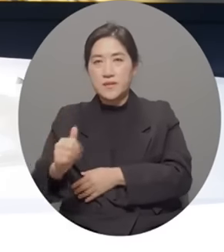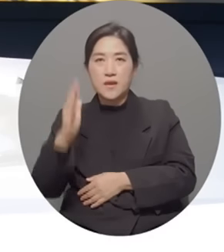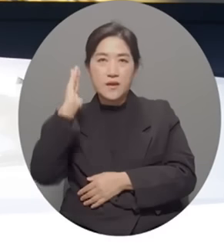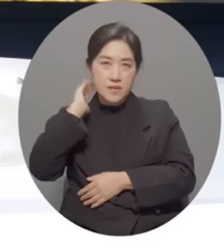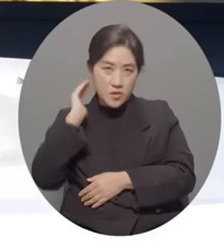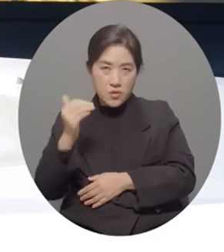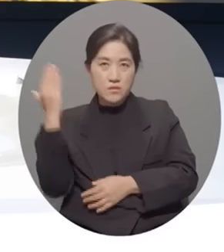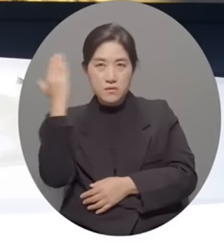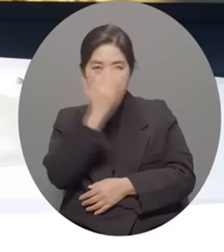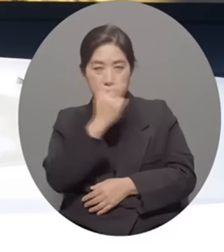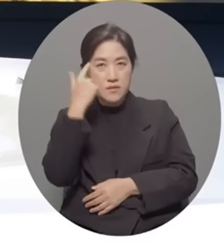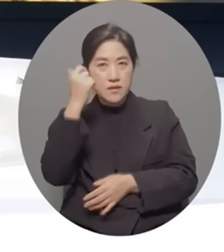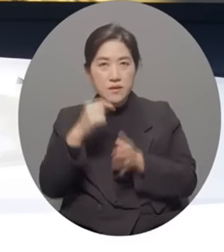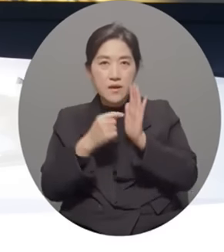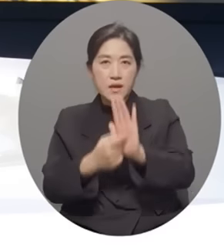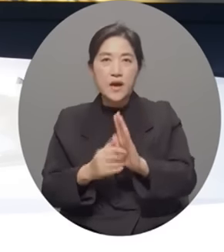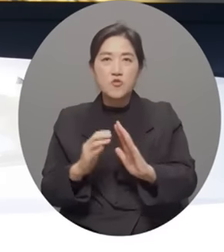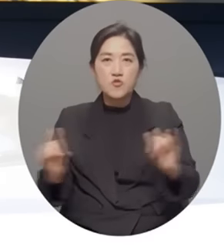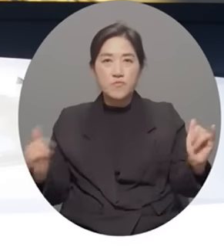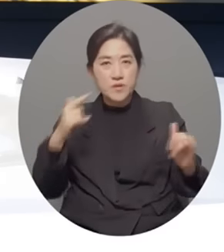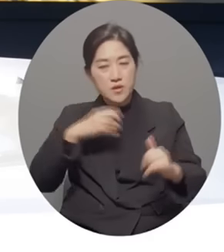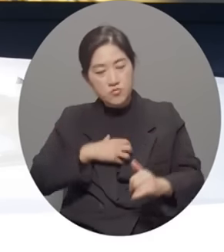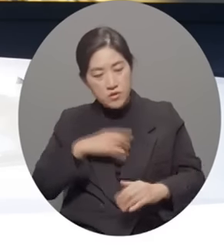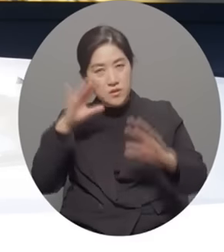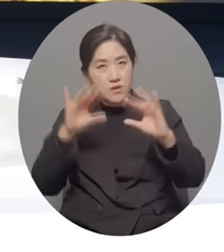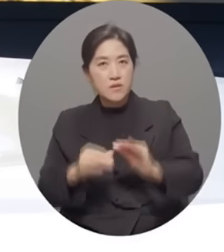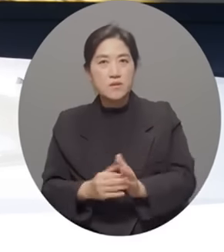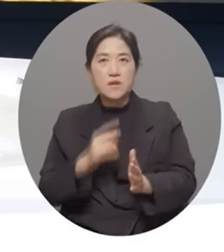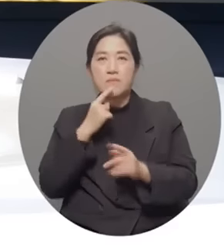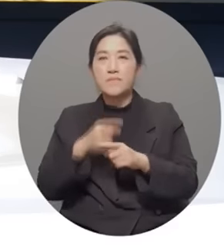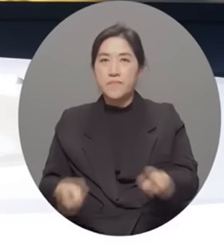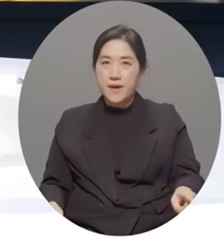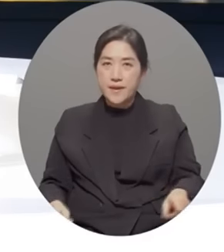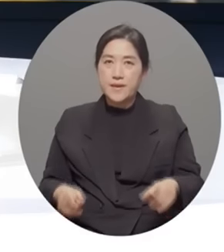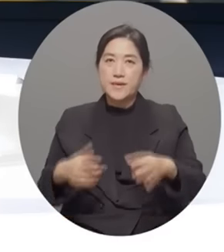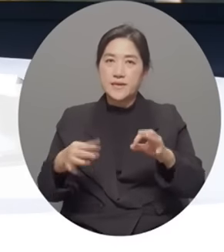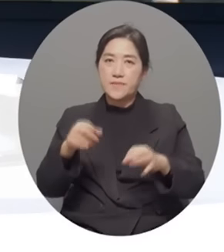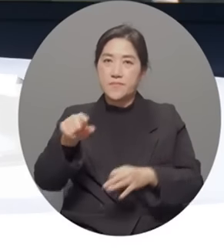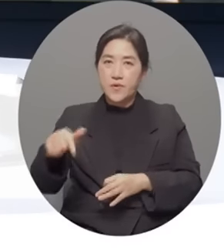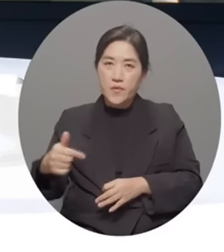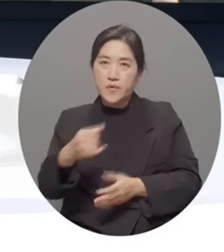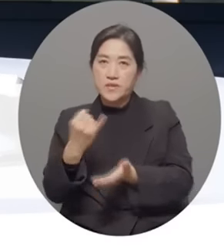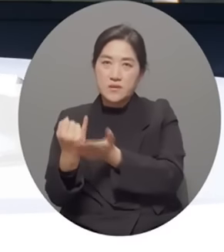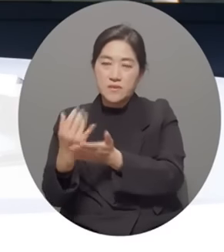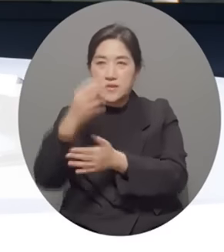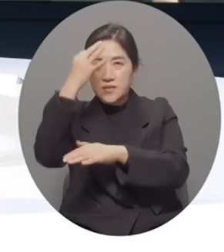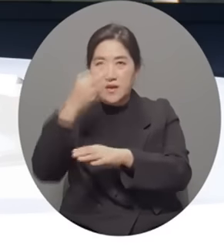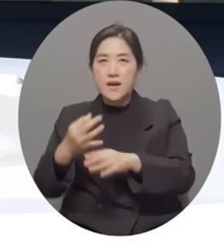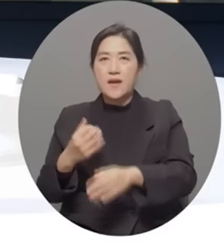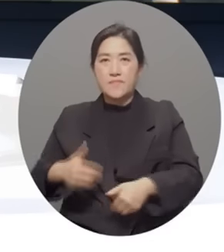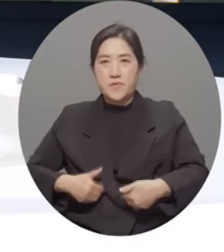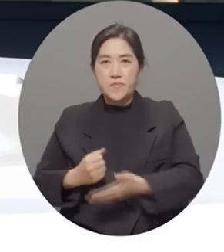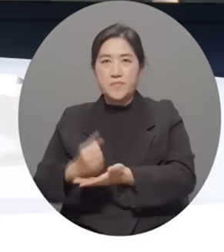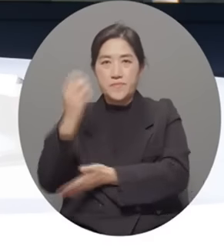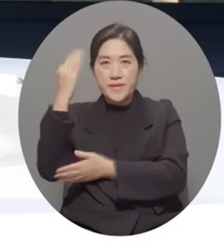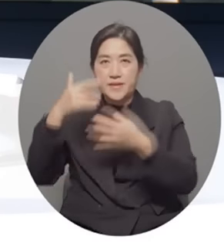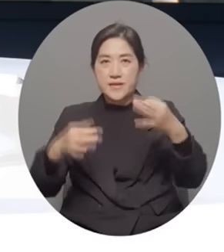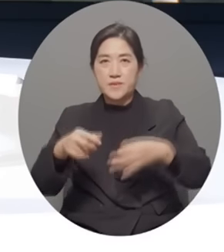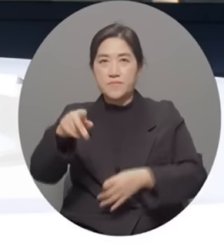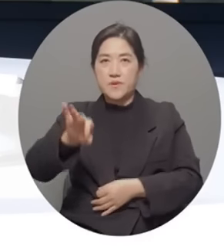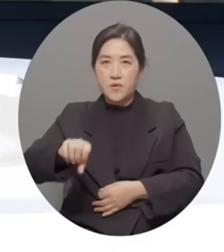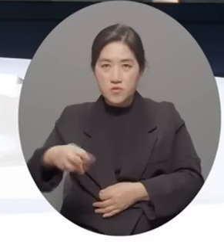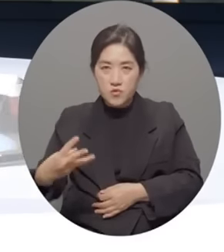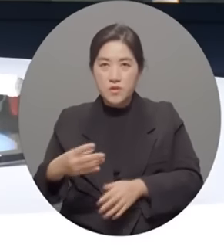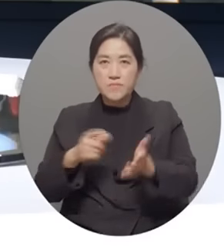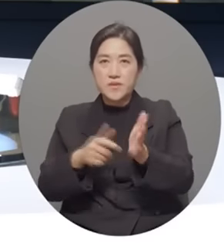밝혔고 국민의 우려에도 공감했다고 평했습니다. 김 여사 사과를 주장했던 김경률 비대위원은 아쉽다고